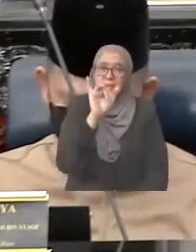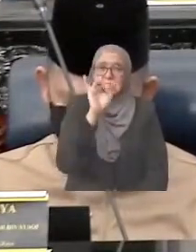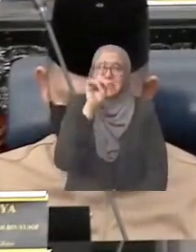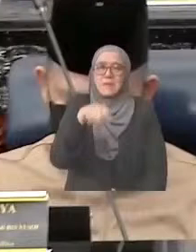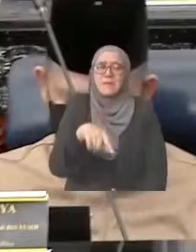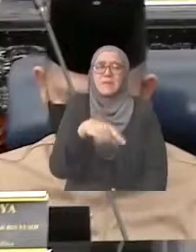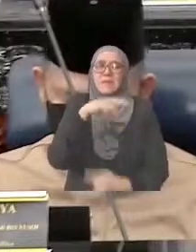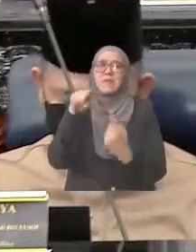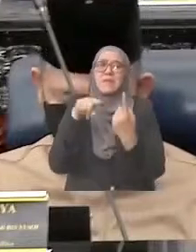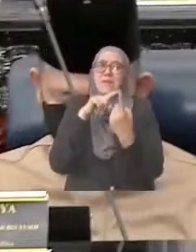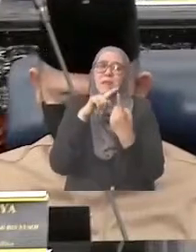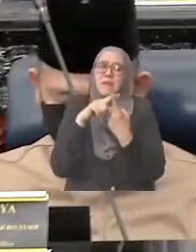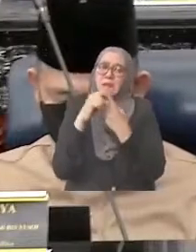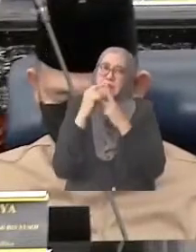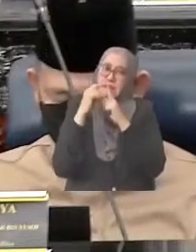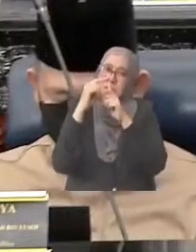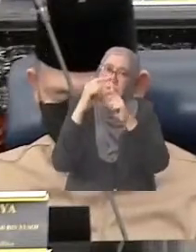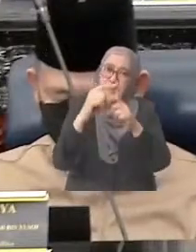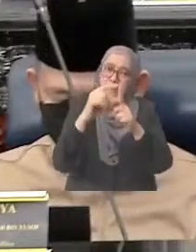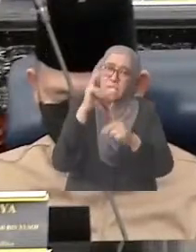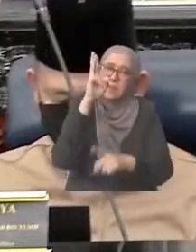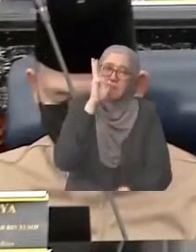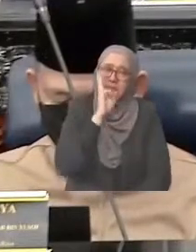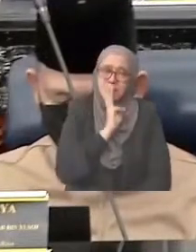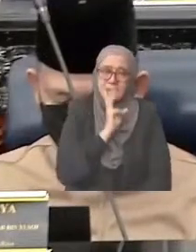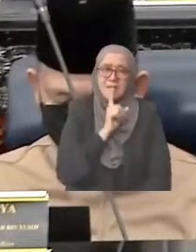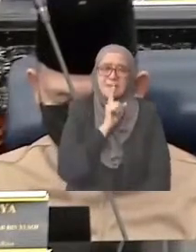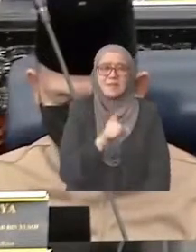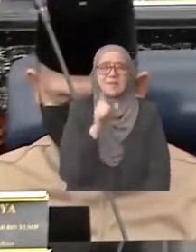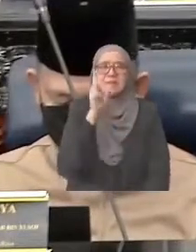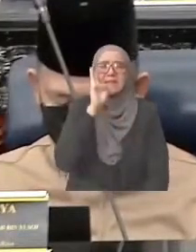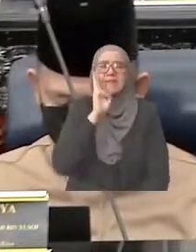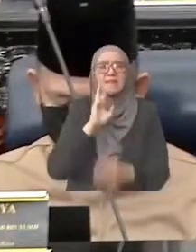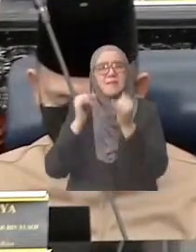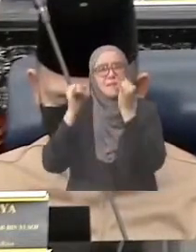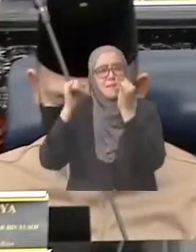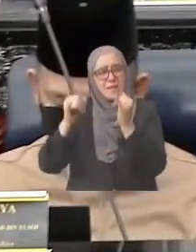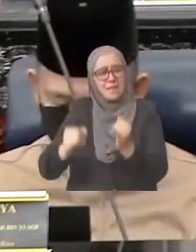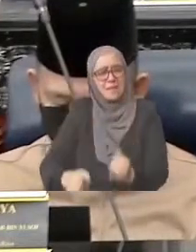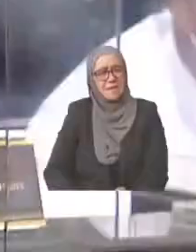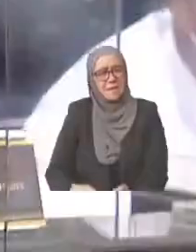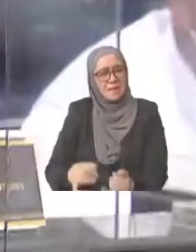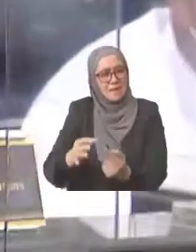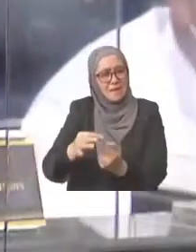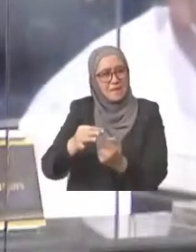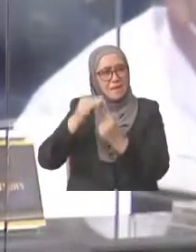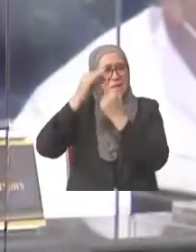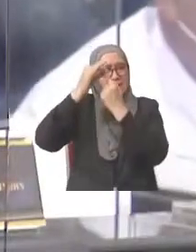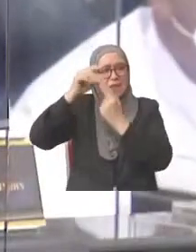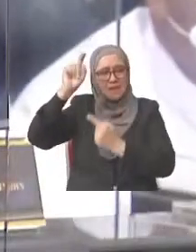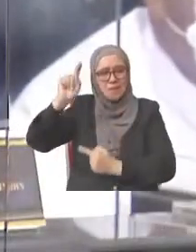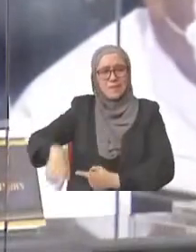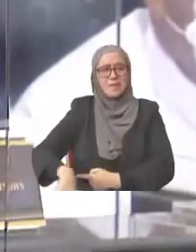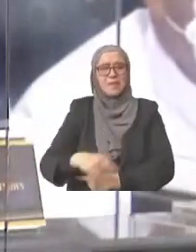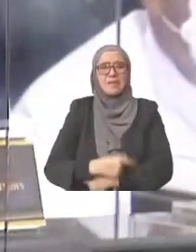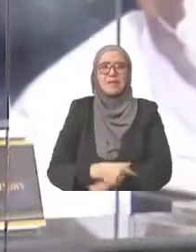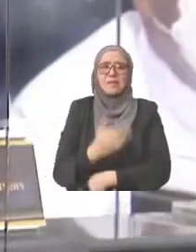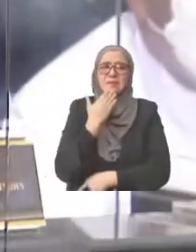merekalah insan yang begitu istimewa dan patut dihargai sebagai pasangan kita dunia akhiratnya